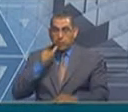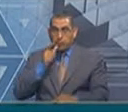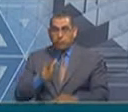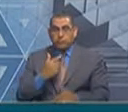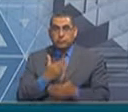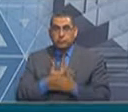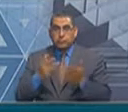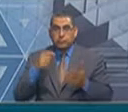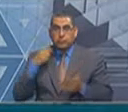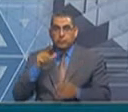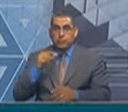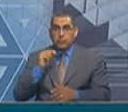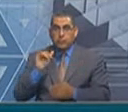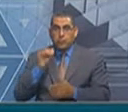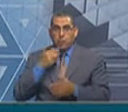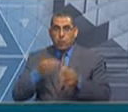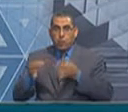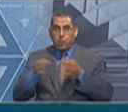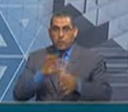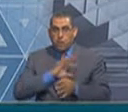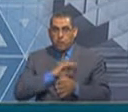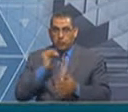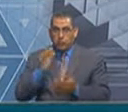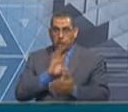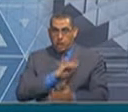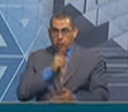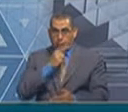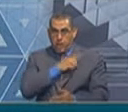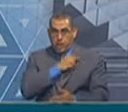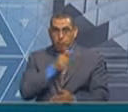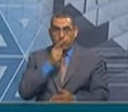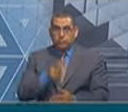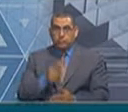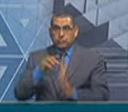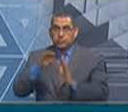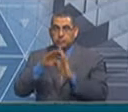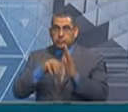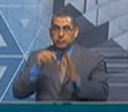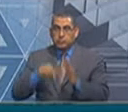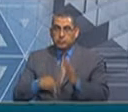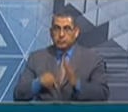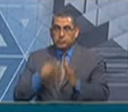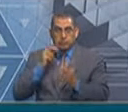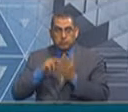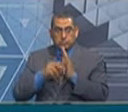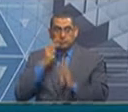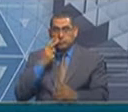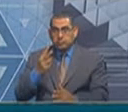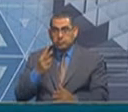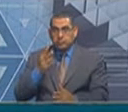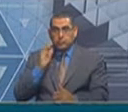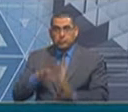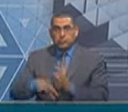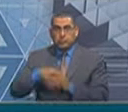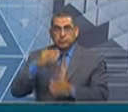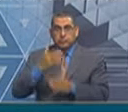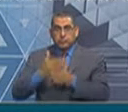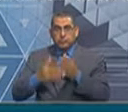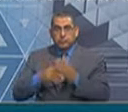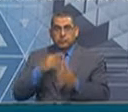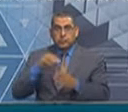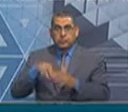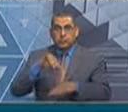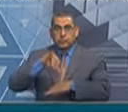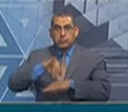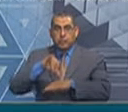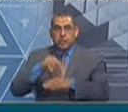اللواء أركان حرب إيهاب الفار رئيس الهيئة الهندسية للقوات المسلحة لتطورات الموقف الإنشائي والتنفيذي